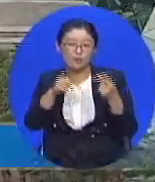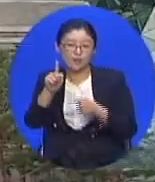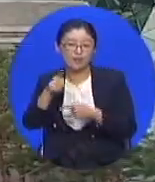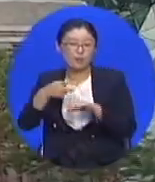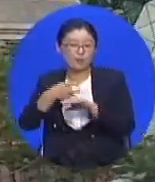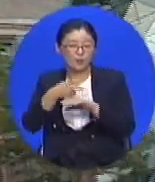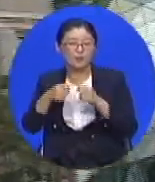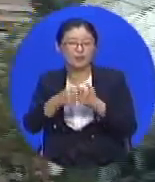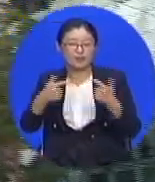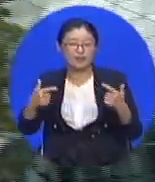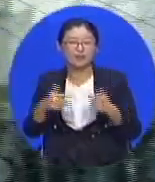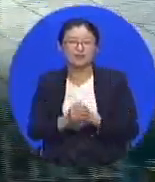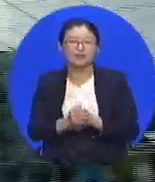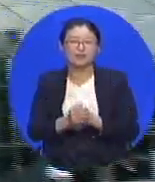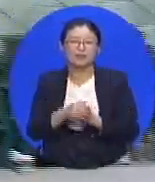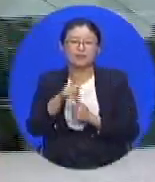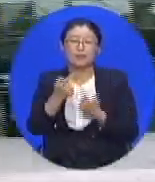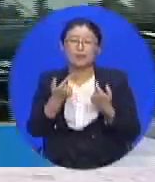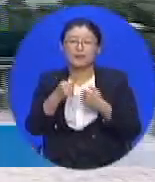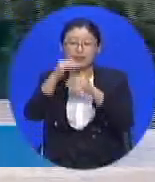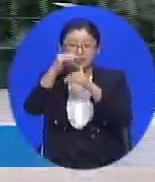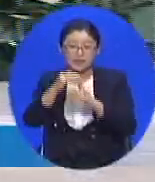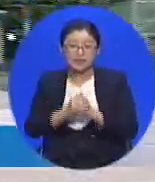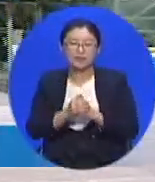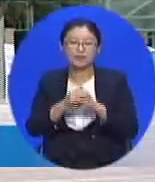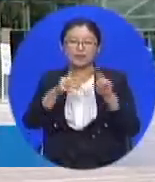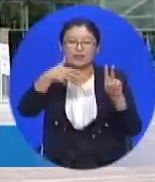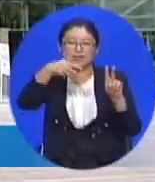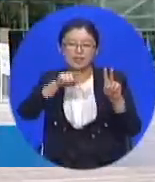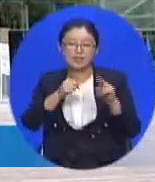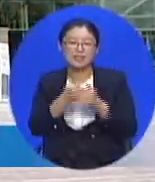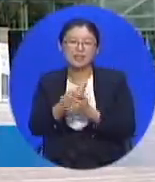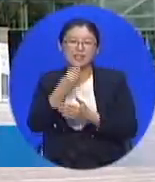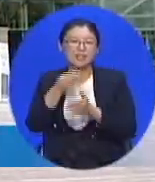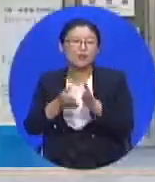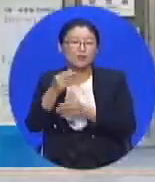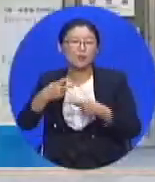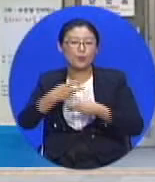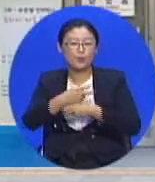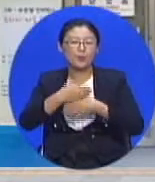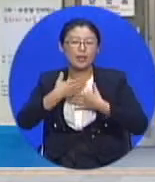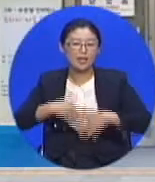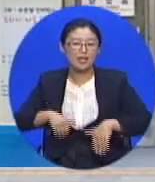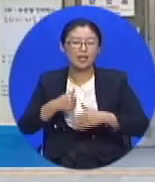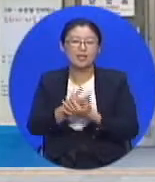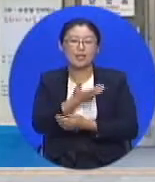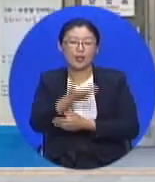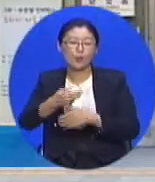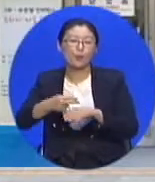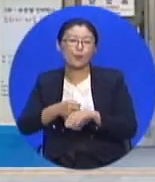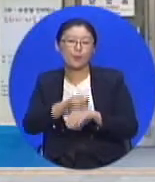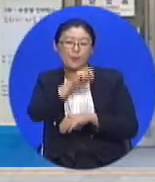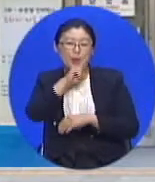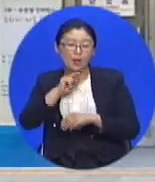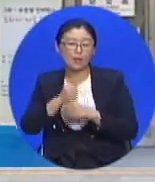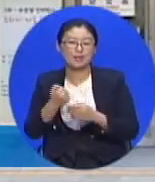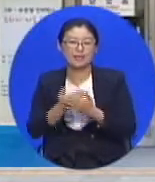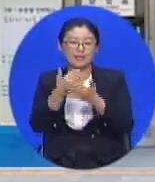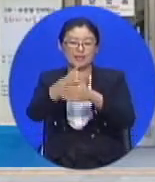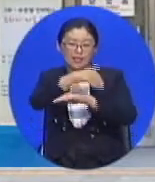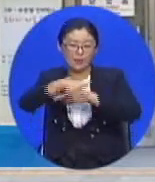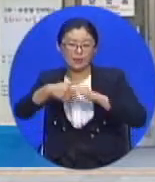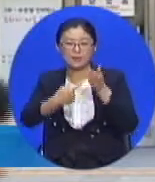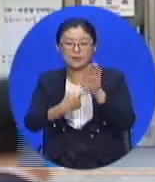늘어납니다. 서울시는 이 같은 내용을 담은 제2차 서울특별시 교통약자 이동 편의 증진 계획을 수립해 지난 2일